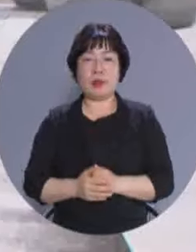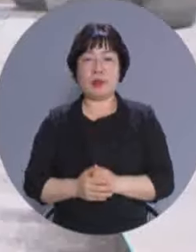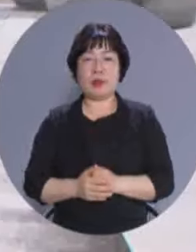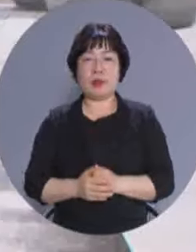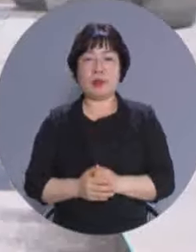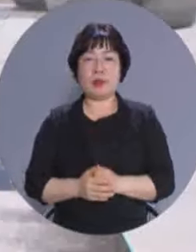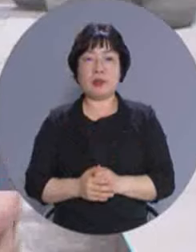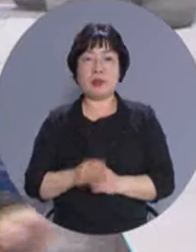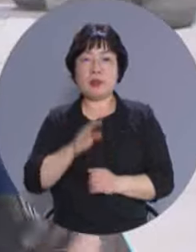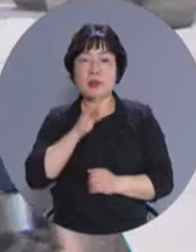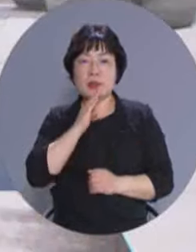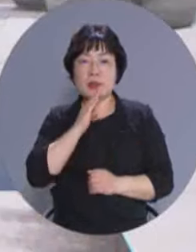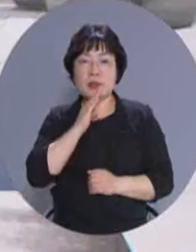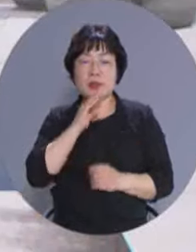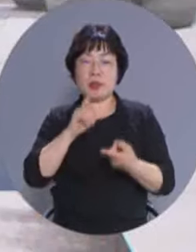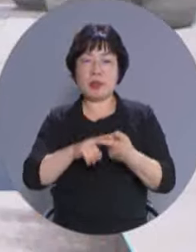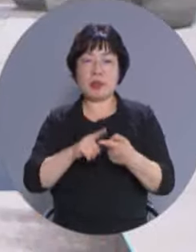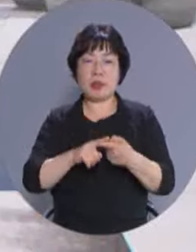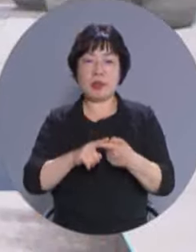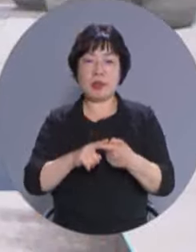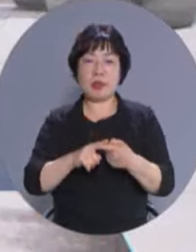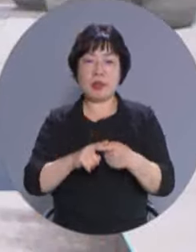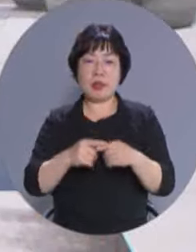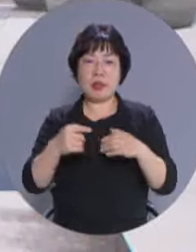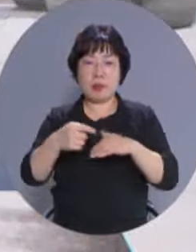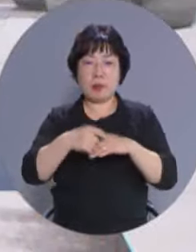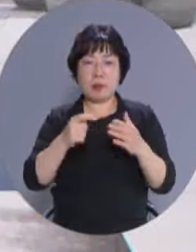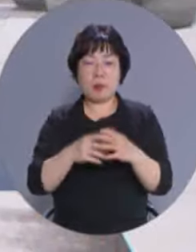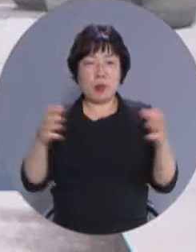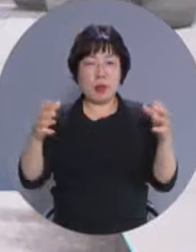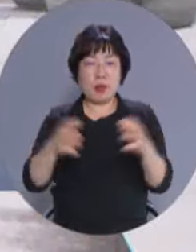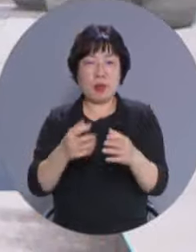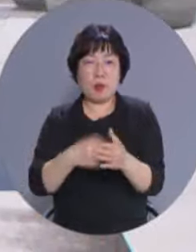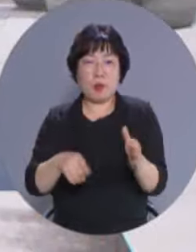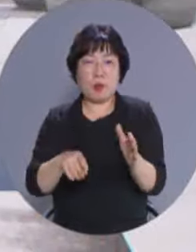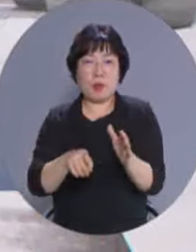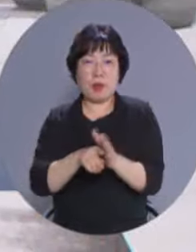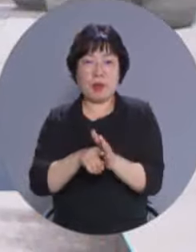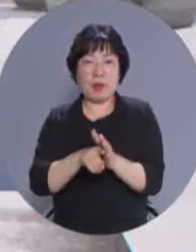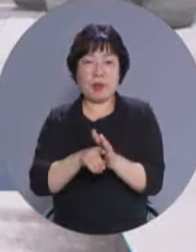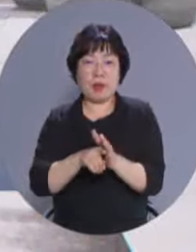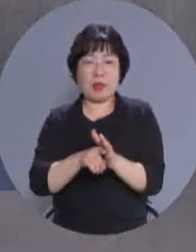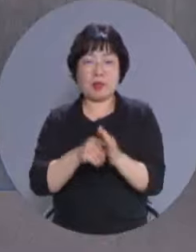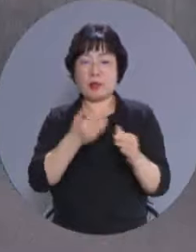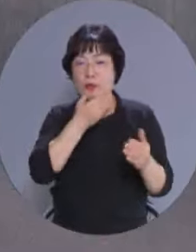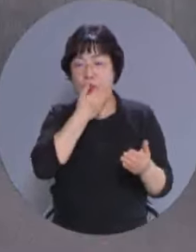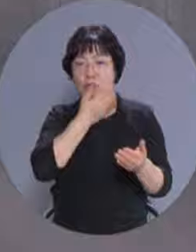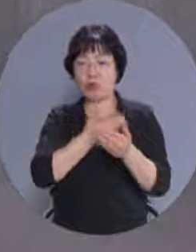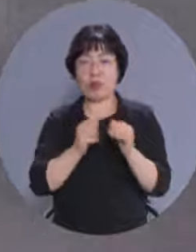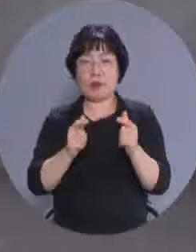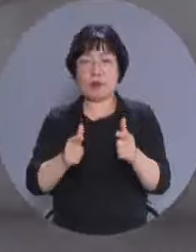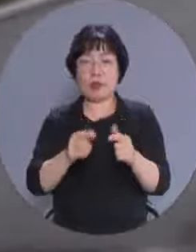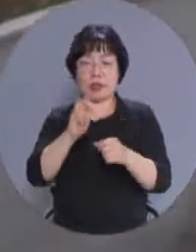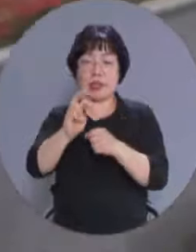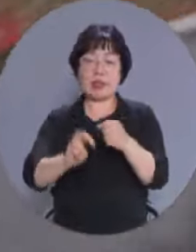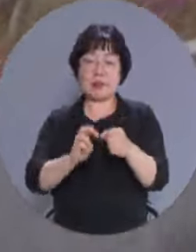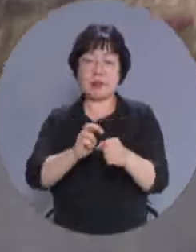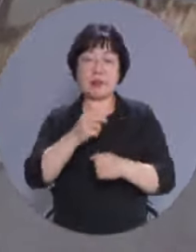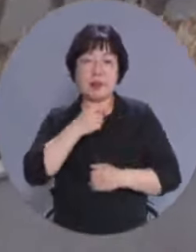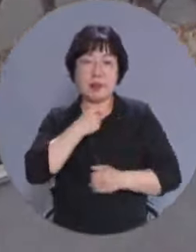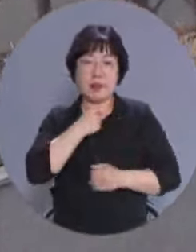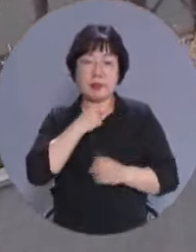근데 역시 그것을 모아서 힘으로만 지켜지키는 예수님 어떤 그 구심점이. 30년 숙원